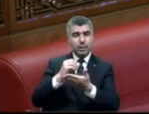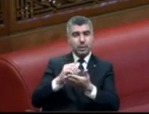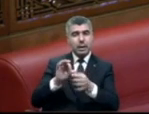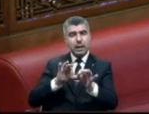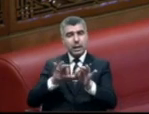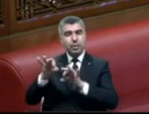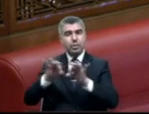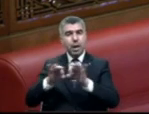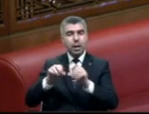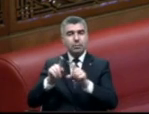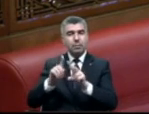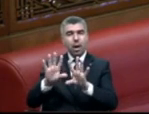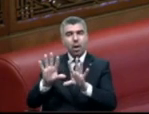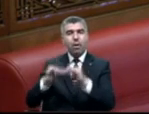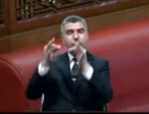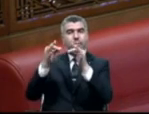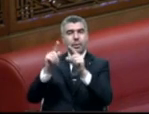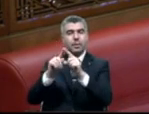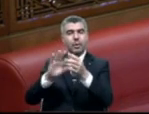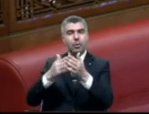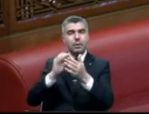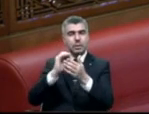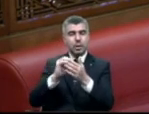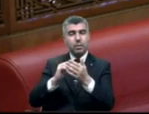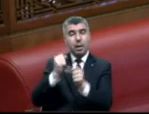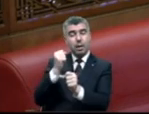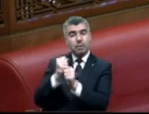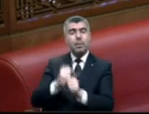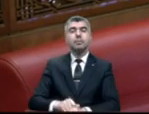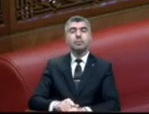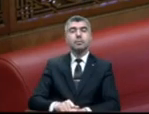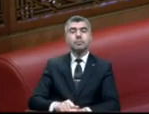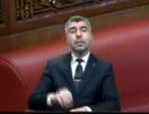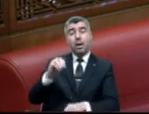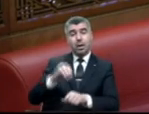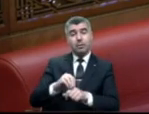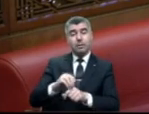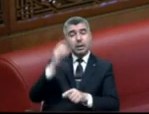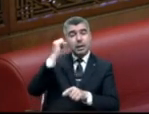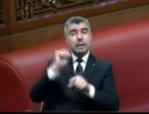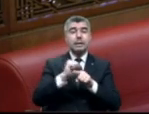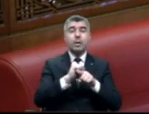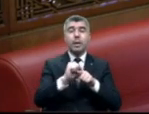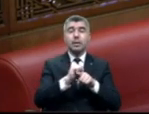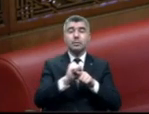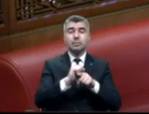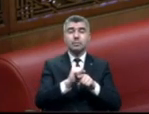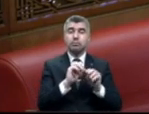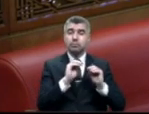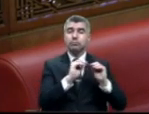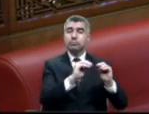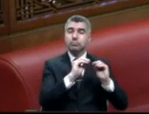إجراء عمليات الانتقاء النهائي للمرشحين بحضور الجهات المشغلة، وإجراء التكوينات التكميلية في